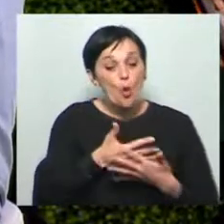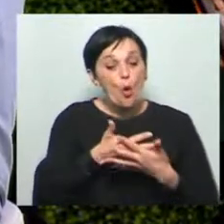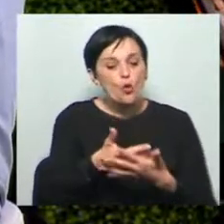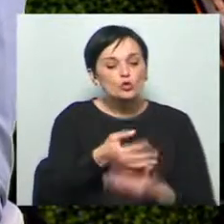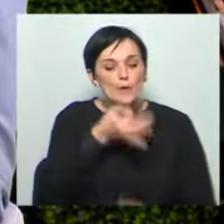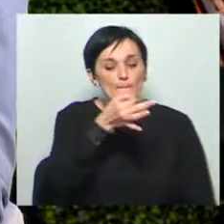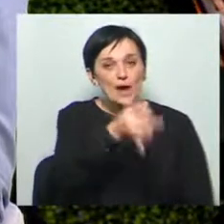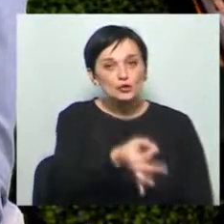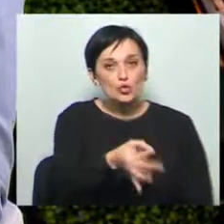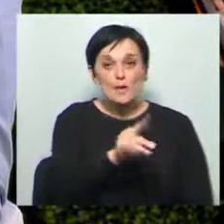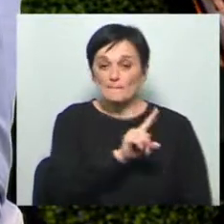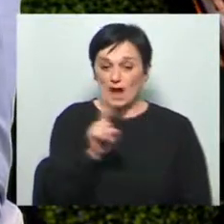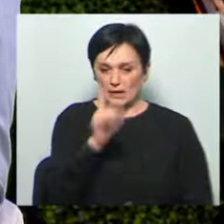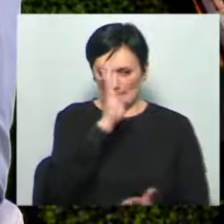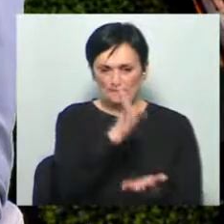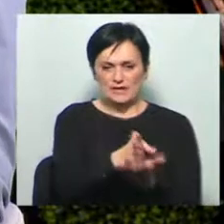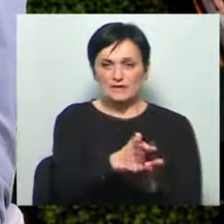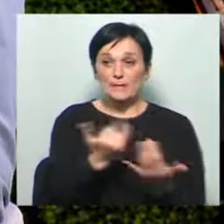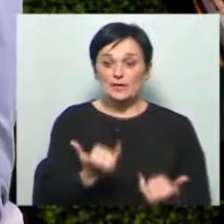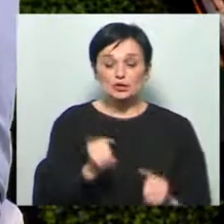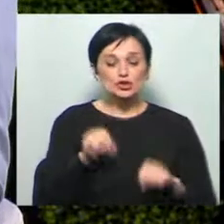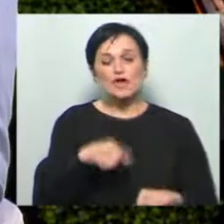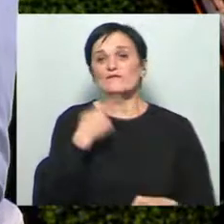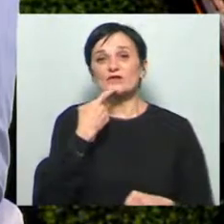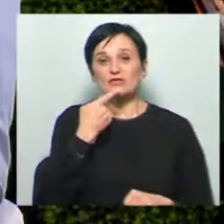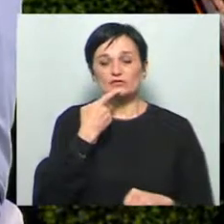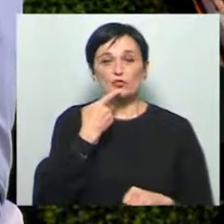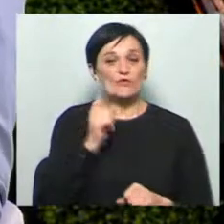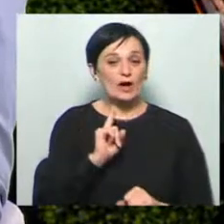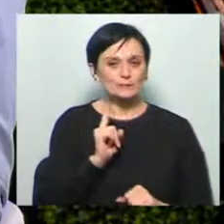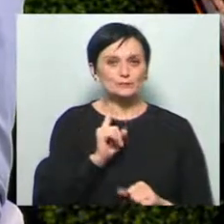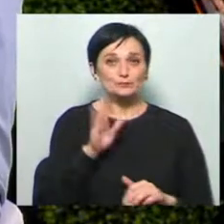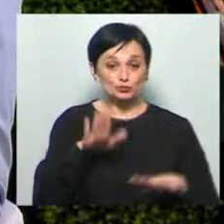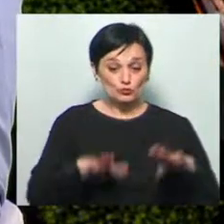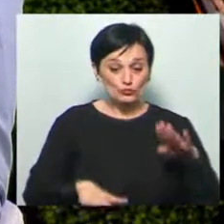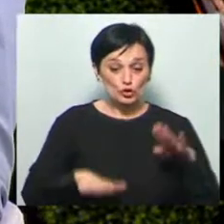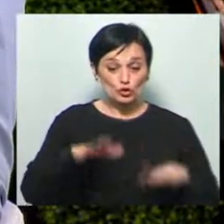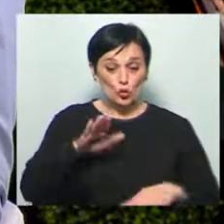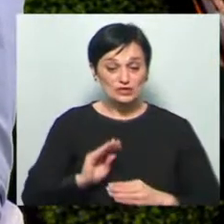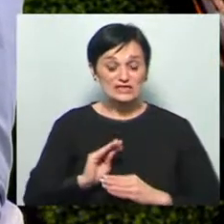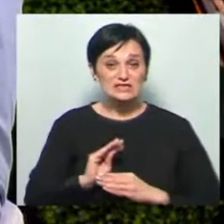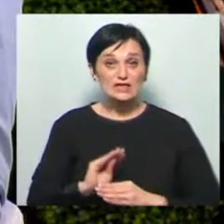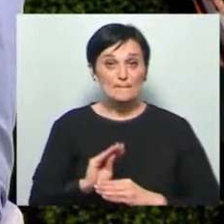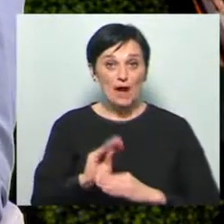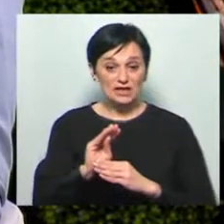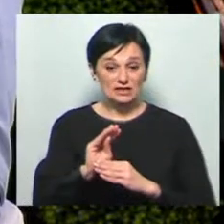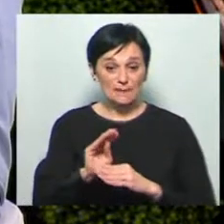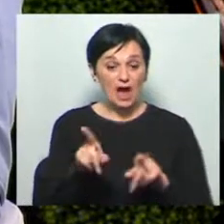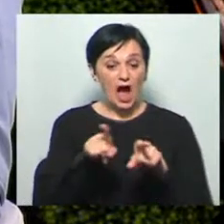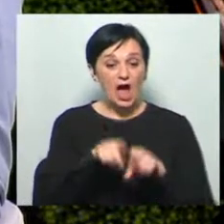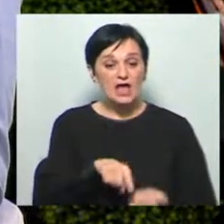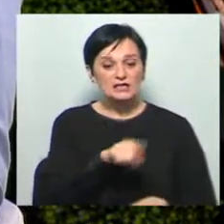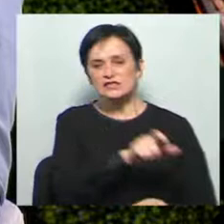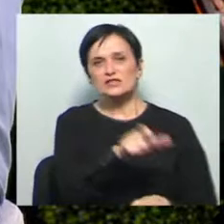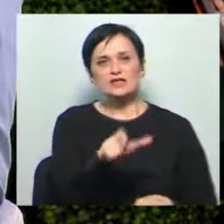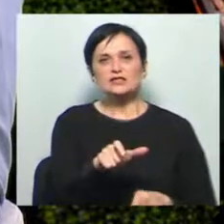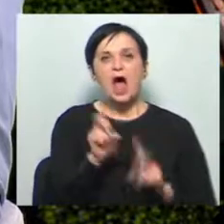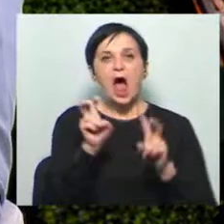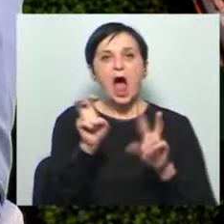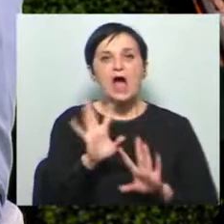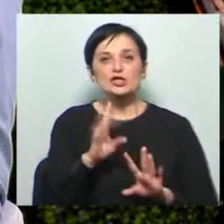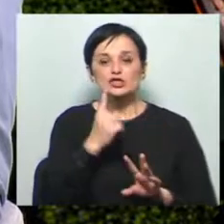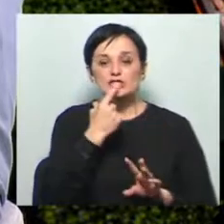პასუხი გავცეთ, მაგრამ პირდაპირ შეგვიძლია ახლა თქვა, რომ თუნდაც თქვა წონის მატება ესეთ პაციენტებში არ ნიშნავს იმას, რომ დაუვიწყოთ